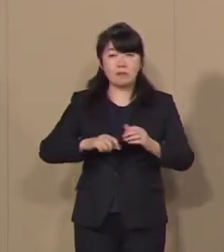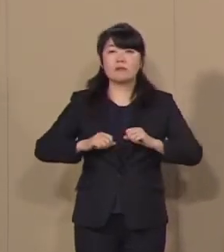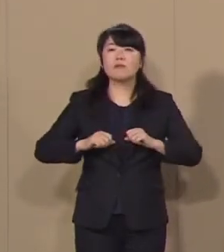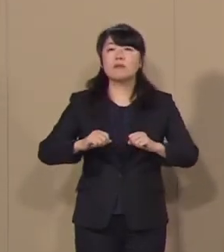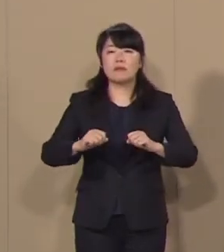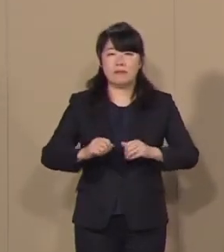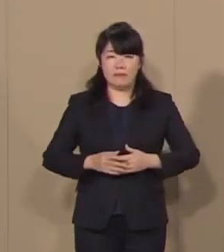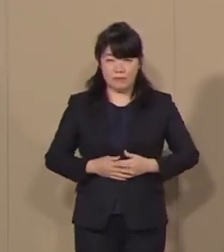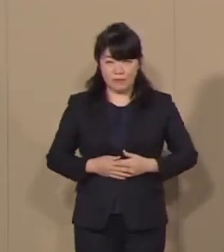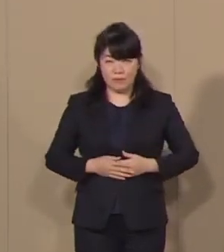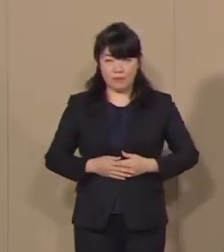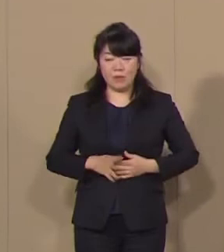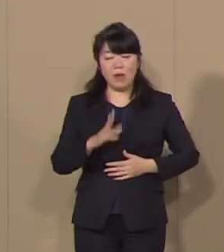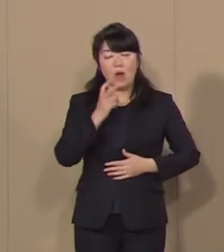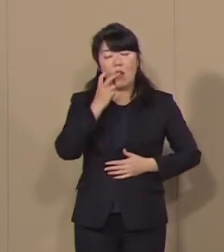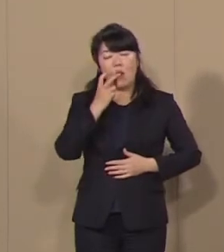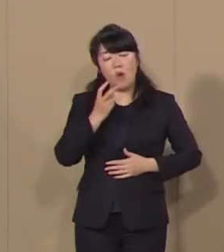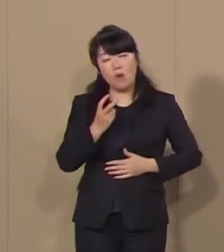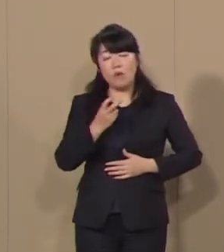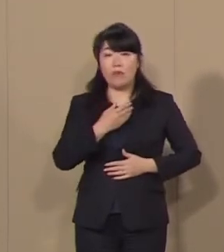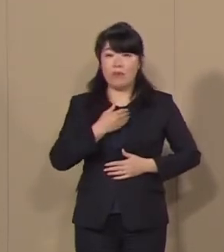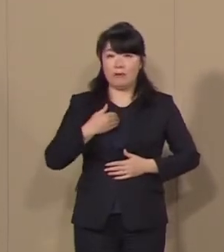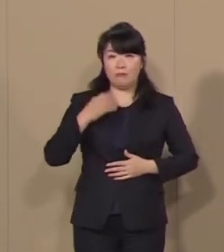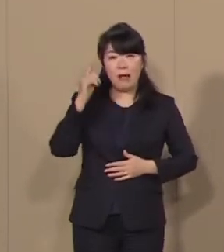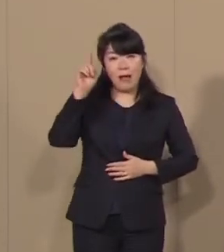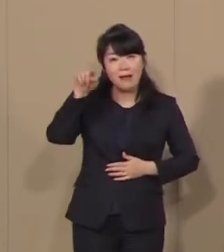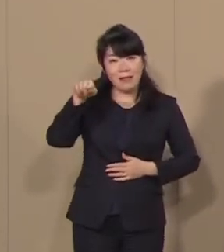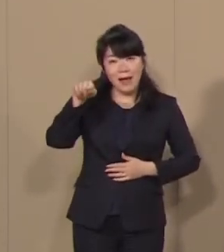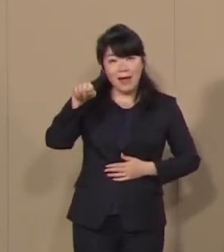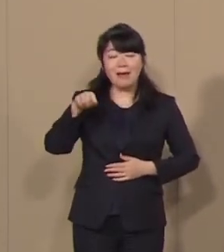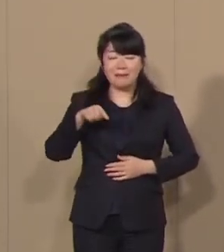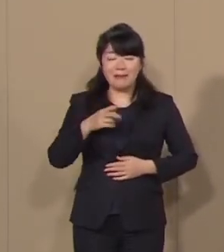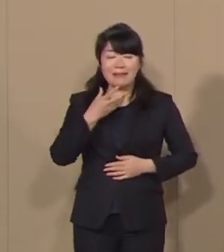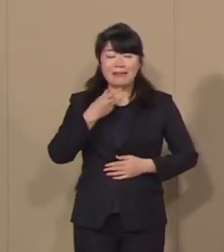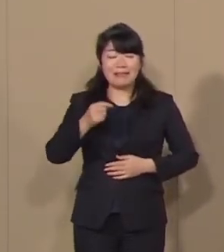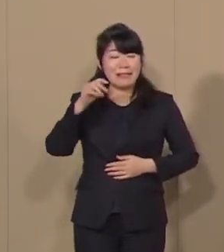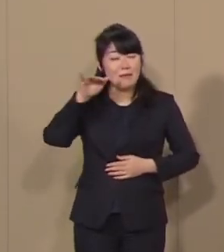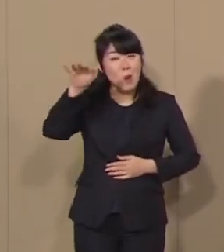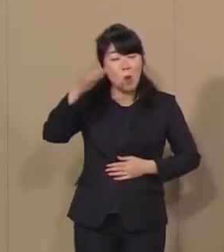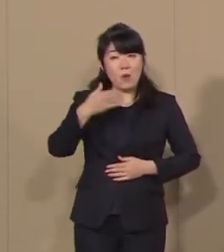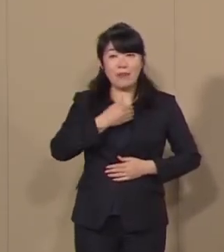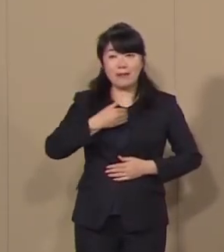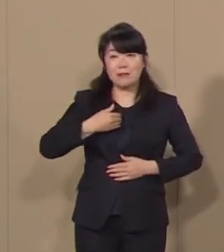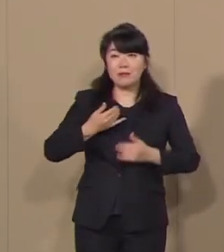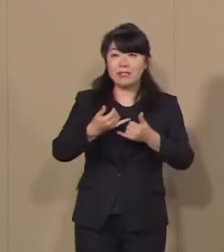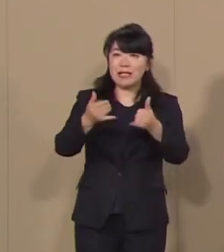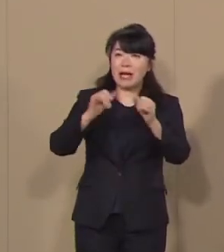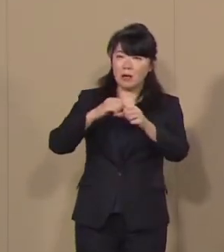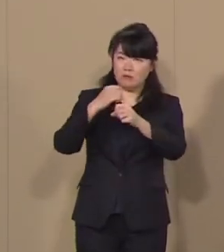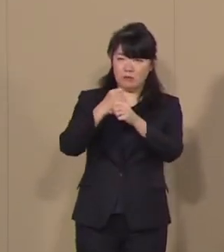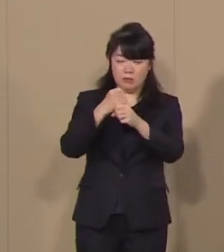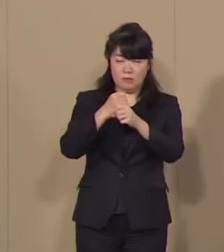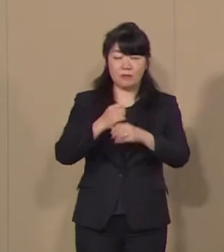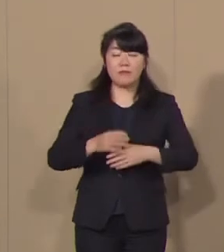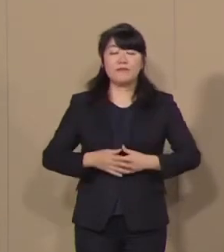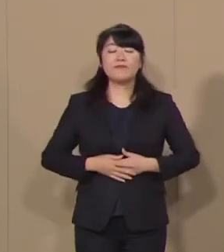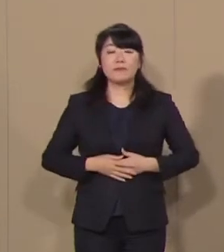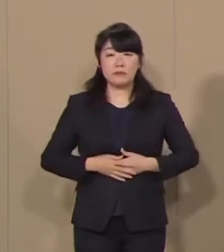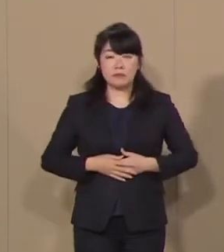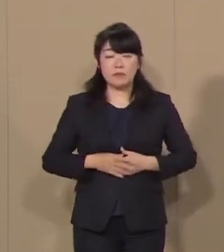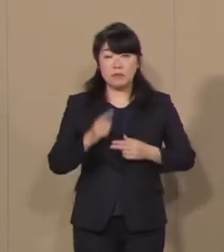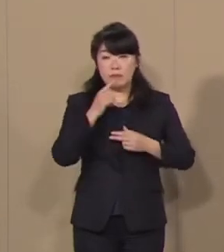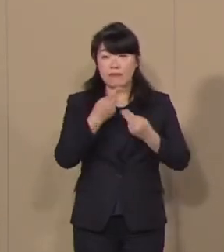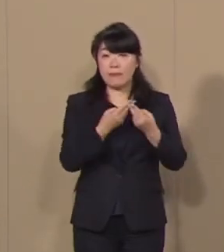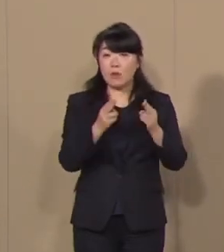ますほっとできる明日へ希望のある社会をつくっていきます社民党が